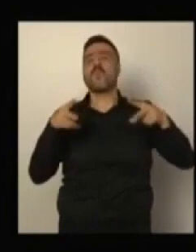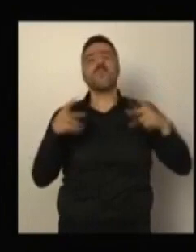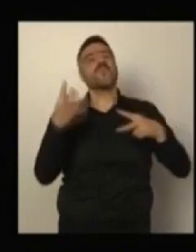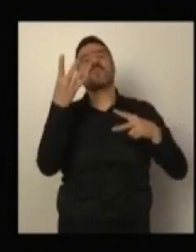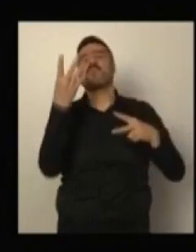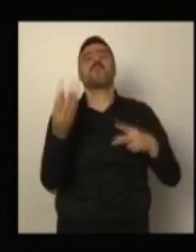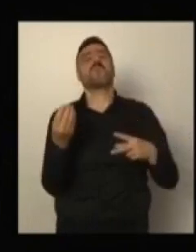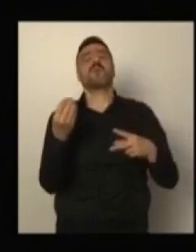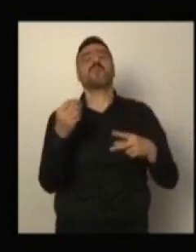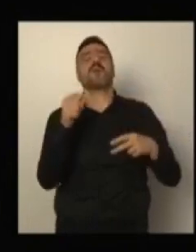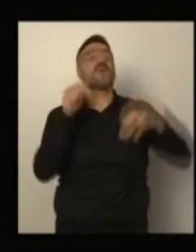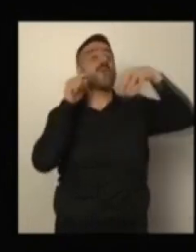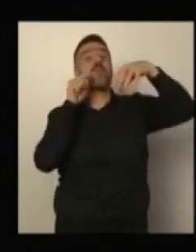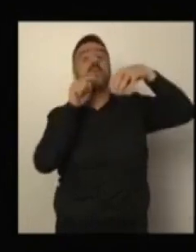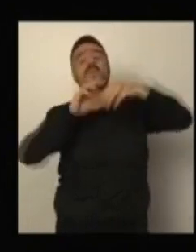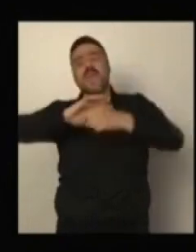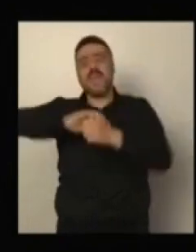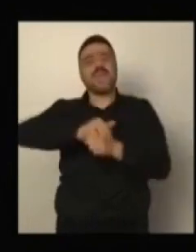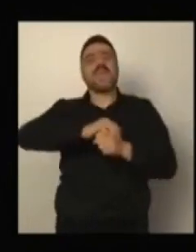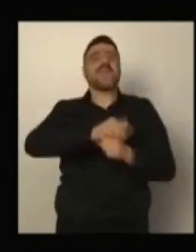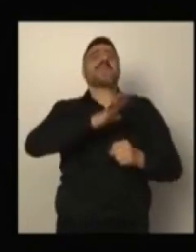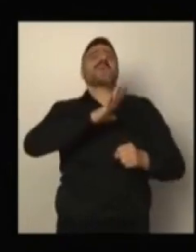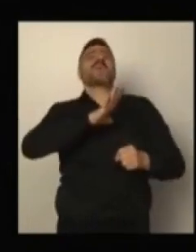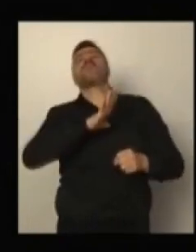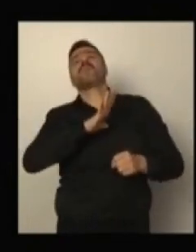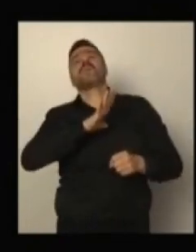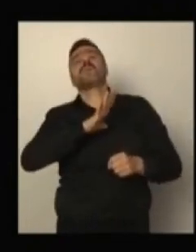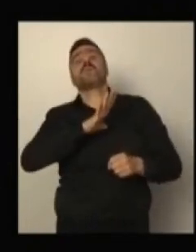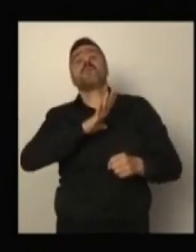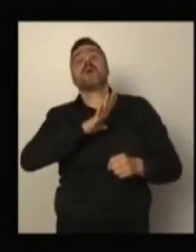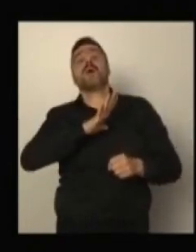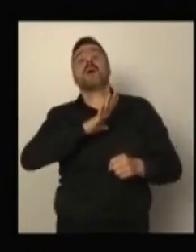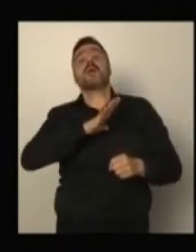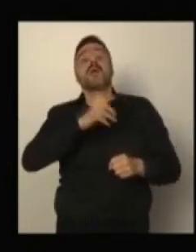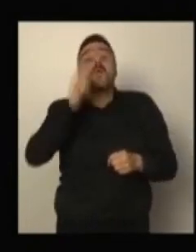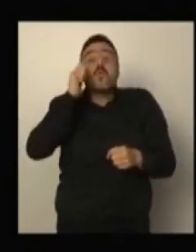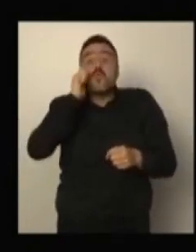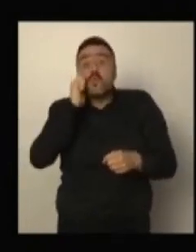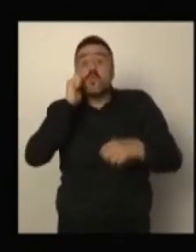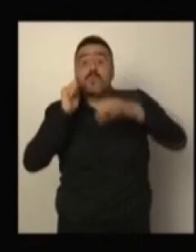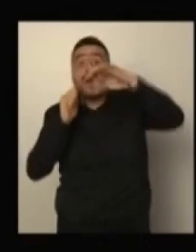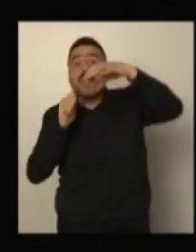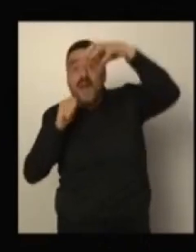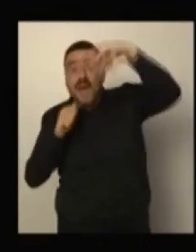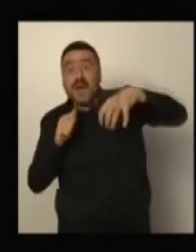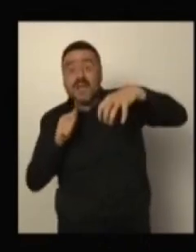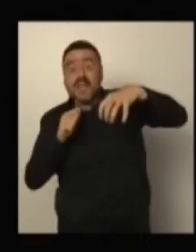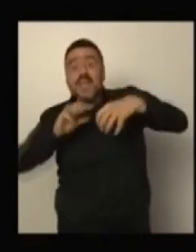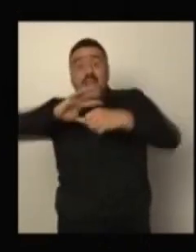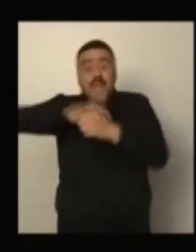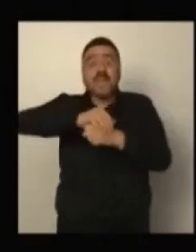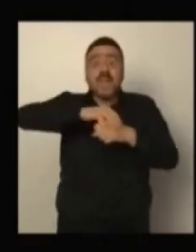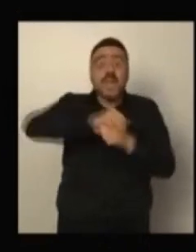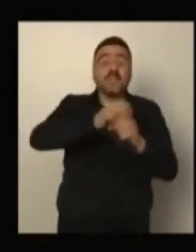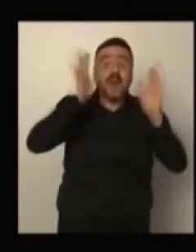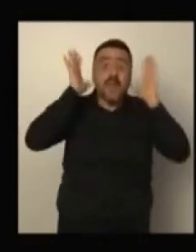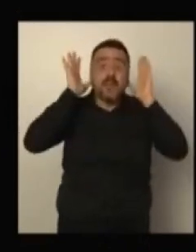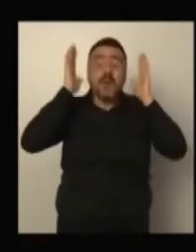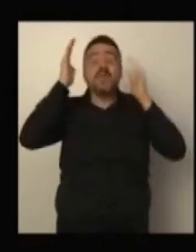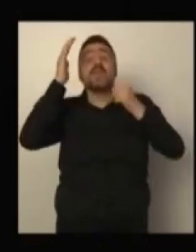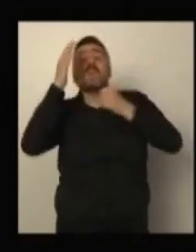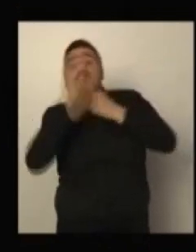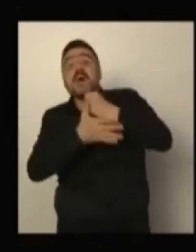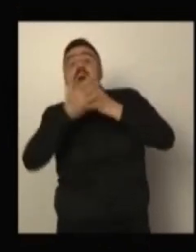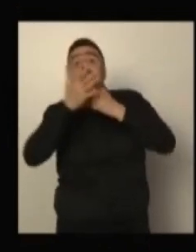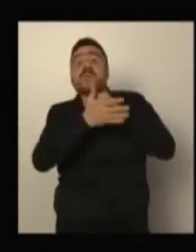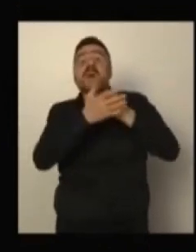diyoruz. Mescid-i Aksa özgür değilse Müslümanların ruh ve gönül özgürlüğü de yok demektir.